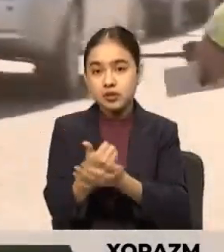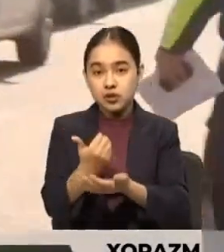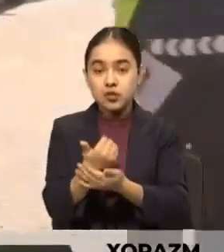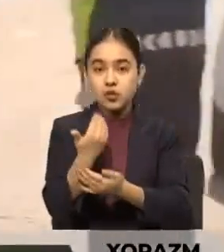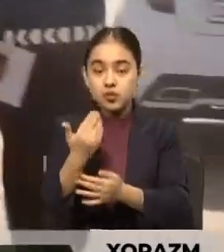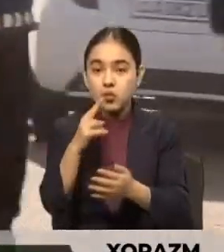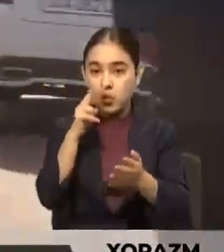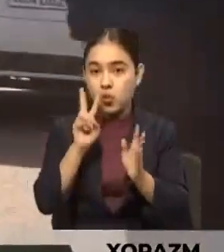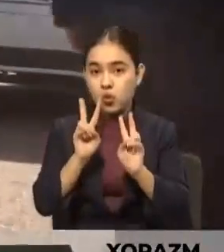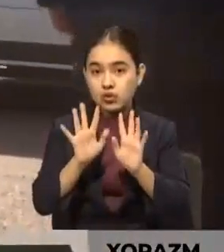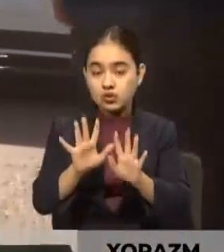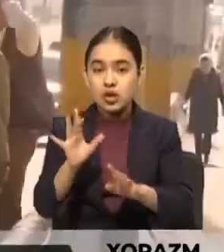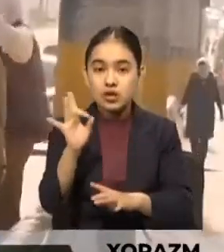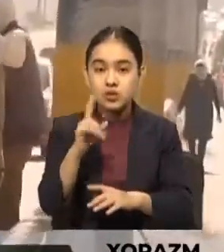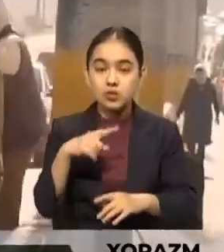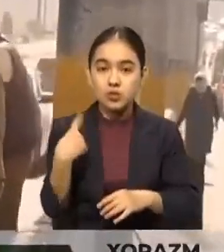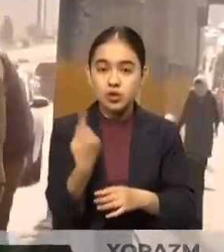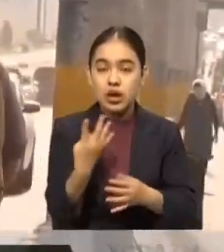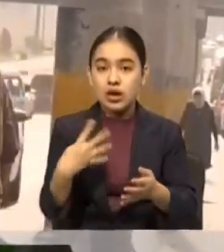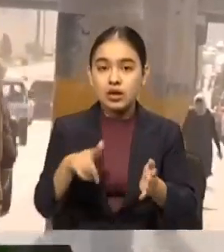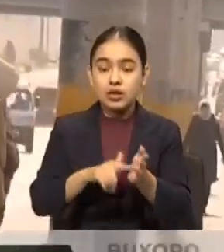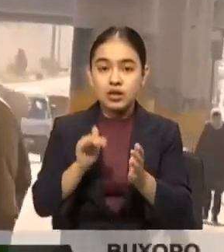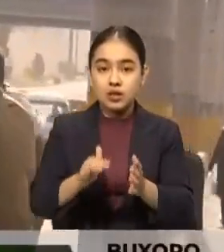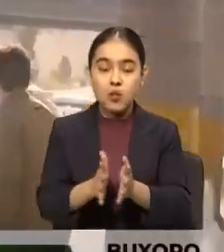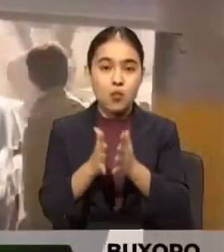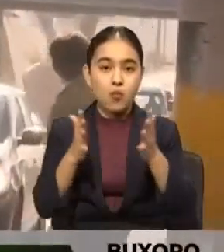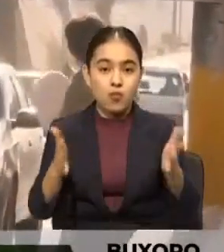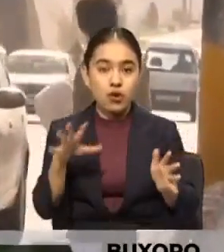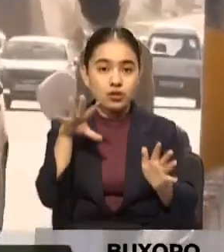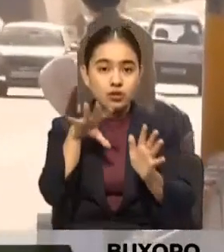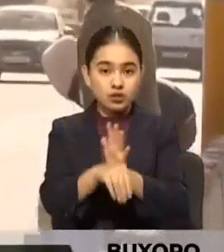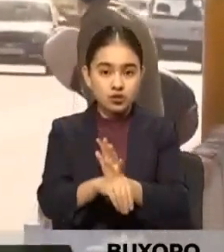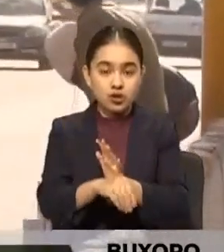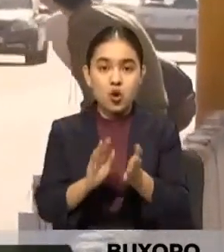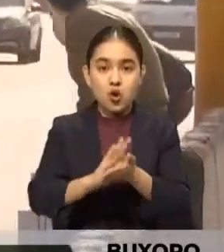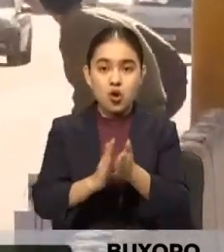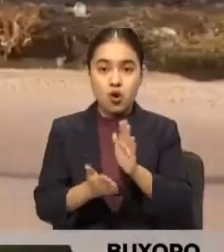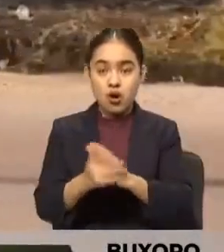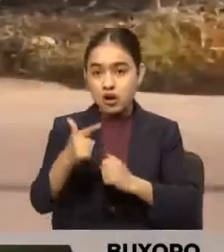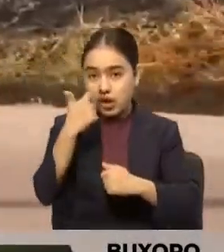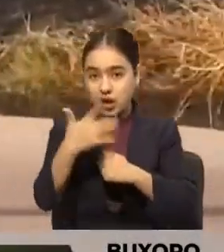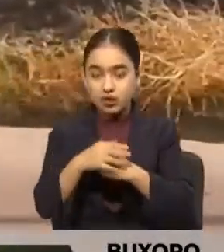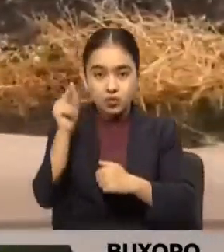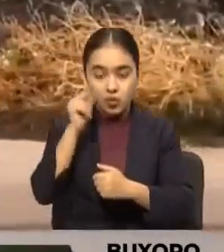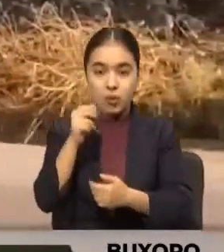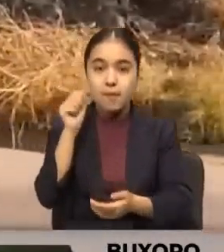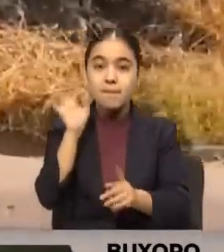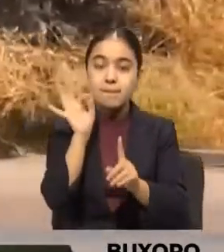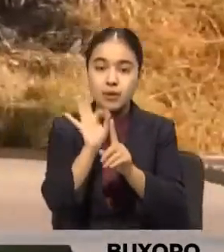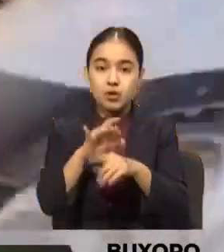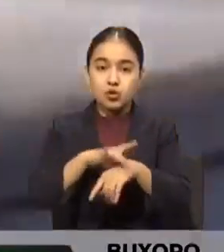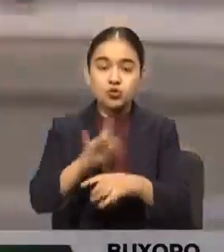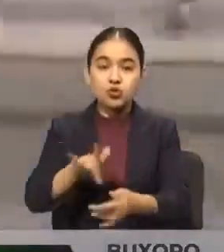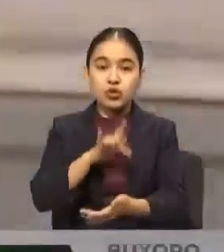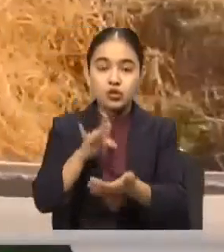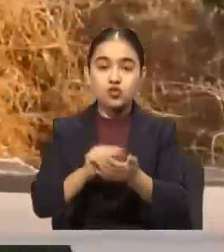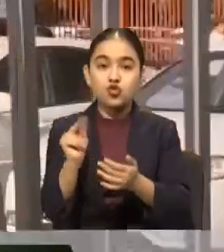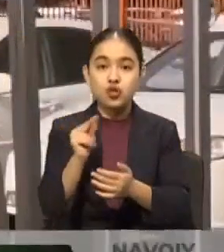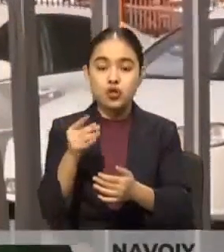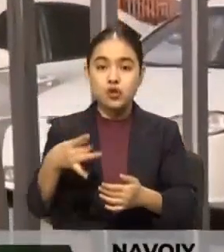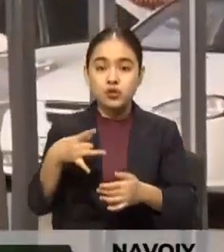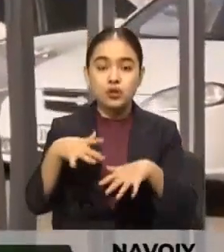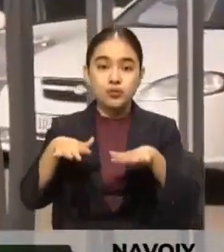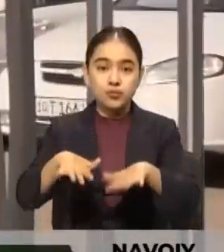Bu ko'rsatkich respublika bo'yicha 47 mingdan ortiqni tashkil qilmoqda. Holatni yaqindan o'rganish maqsadida Toshkent shahridagi Chilonzor